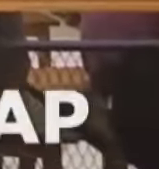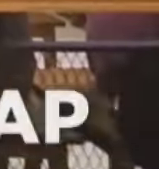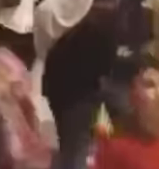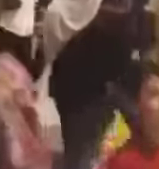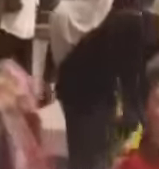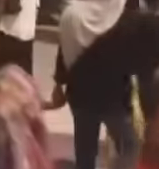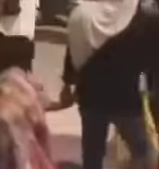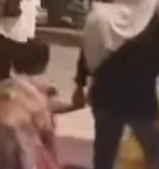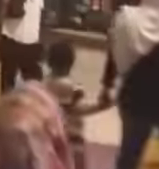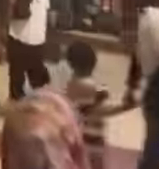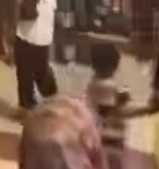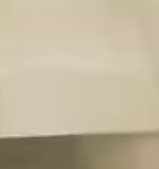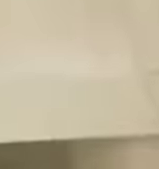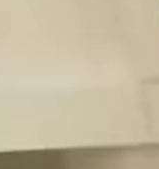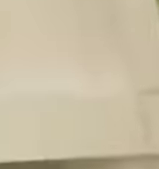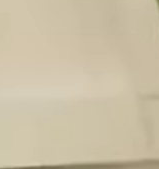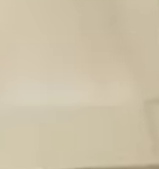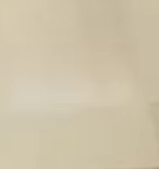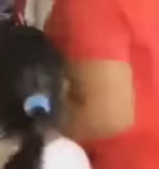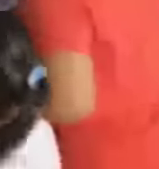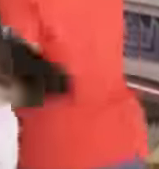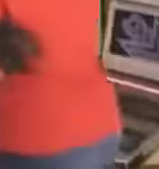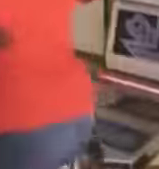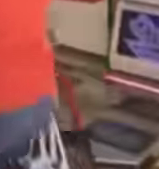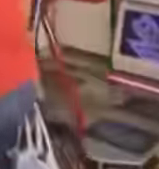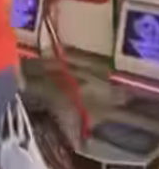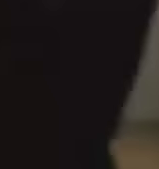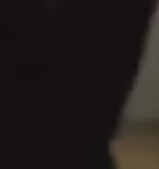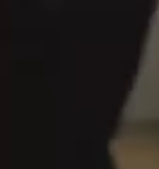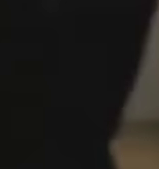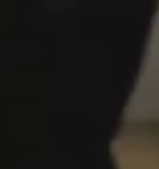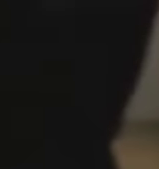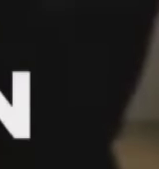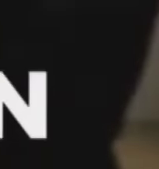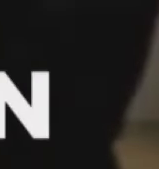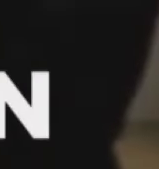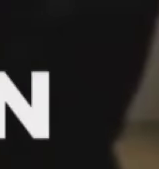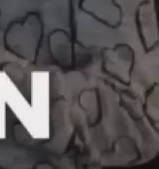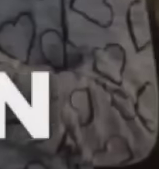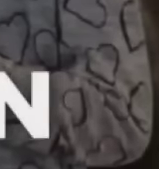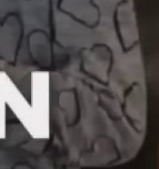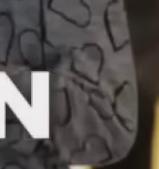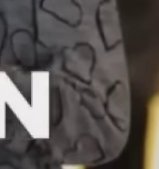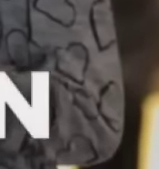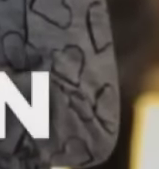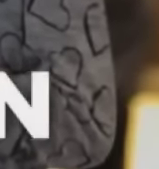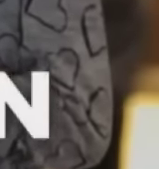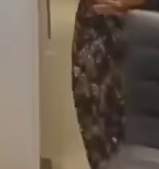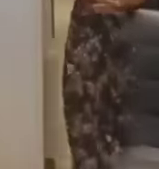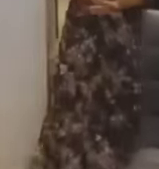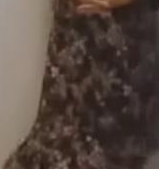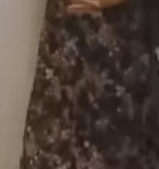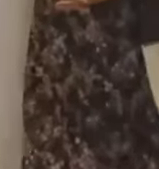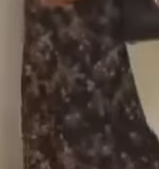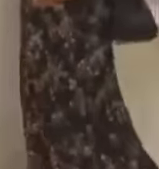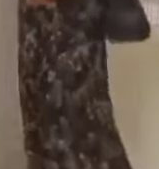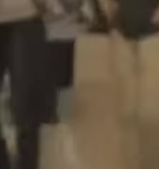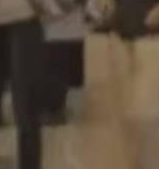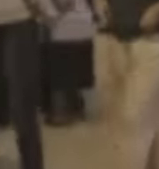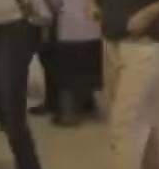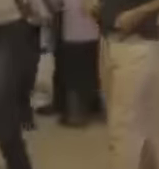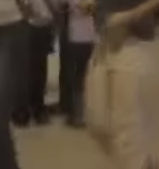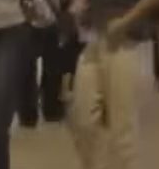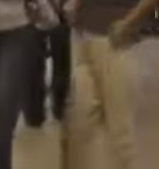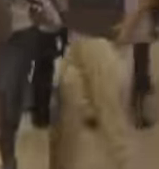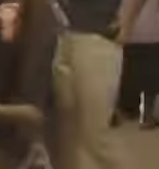ternama, serta bermain di theme park bersama buah hati Anda. Kini dilengkapi pula dengan bioskop modern. Sebagai transformasi